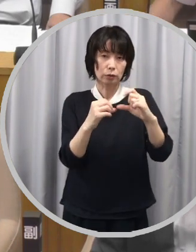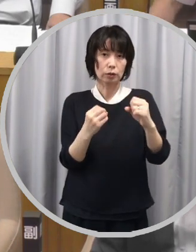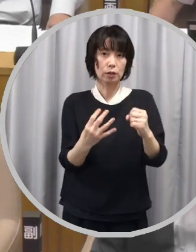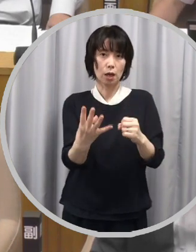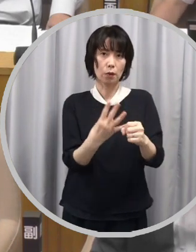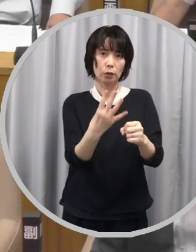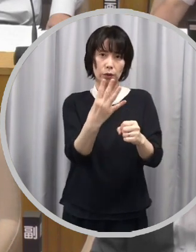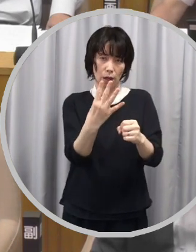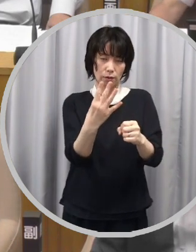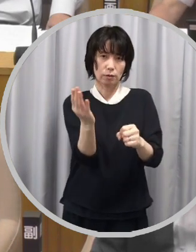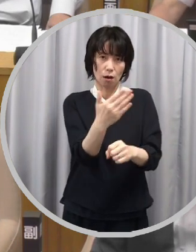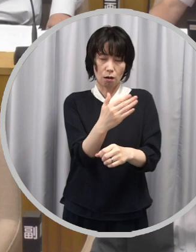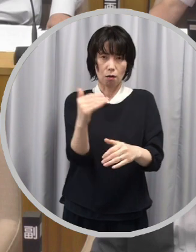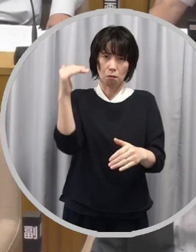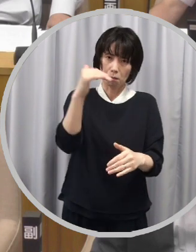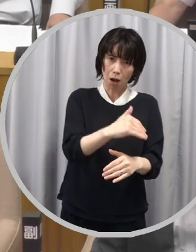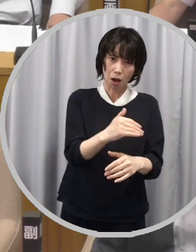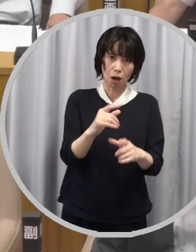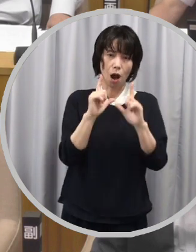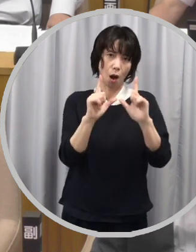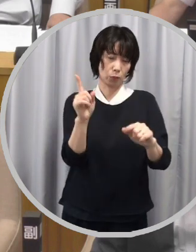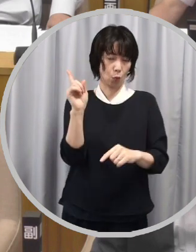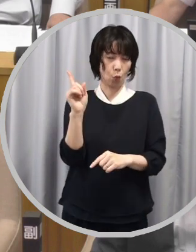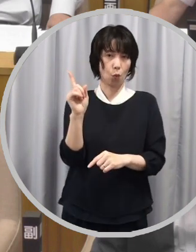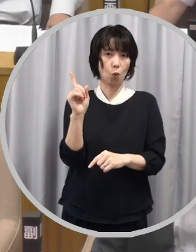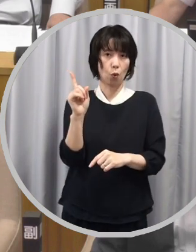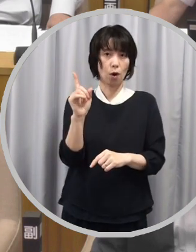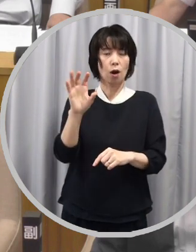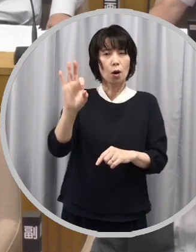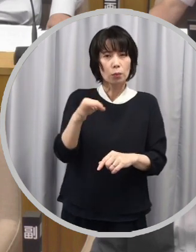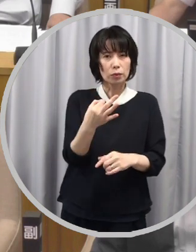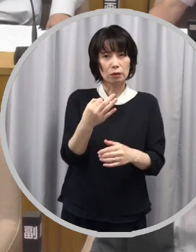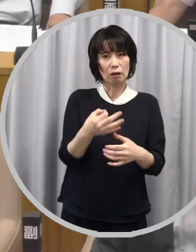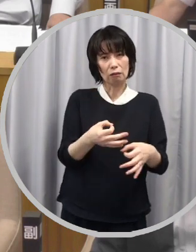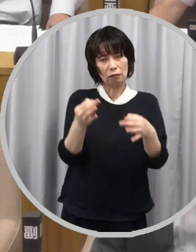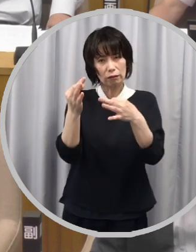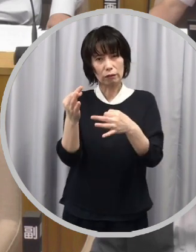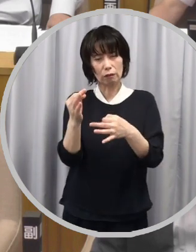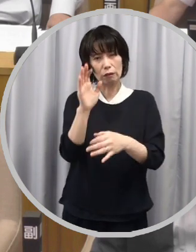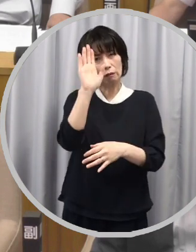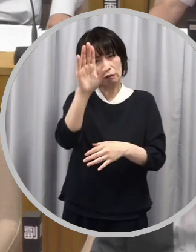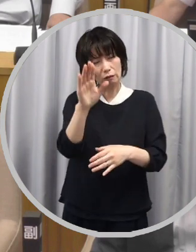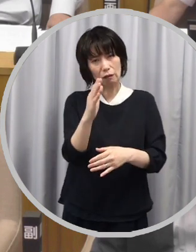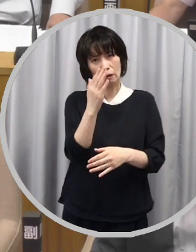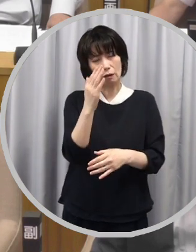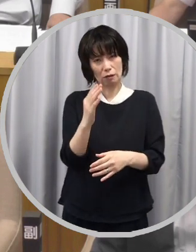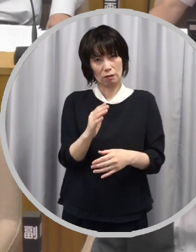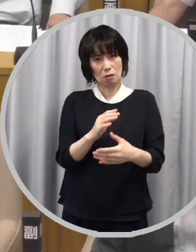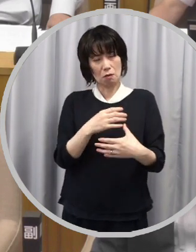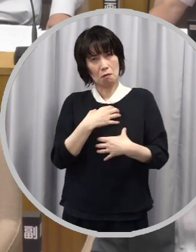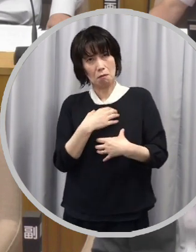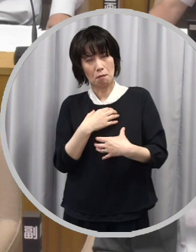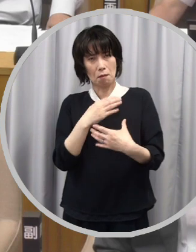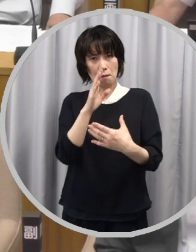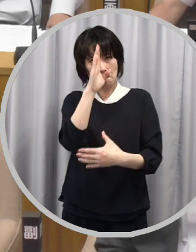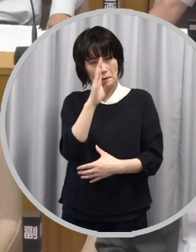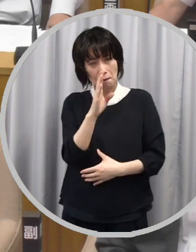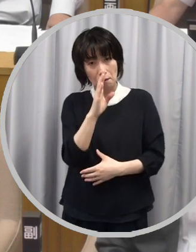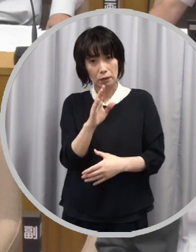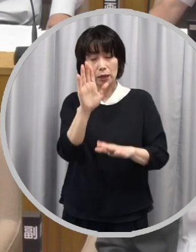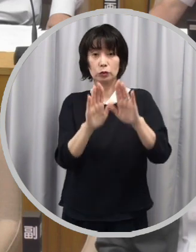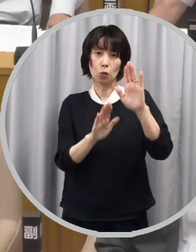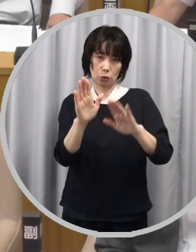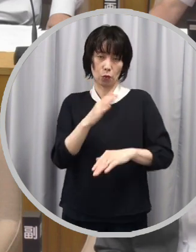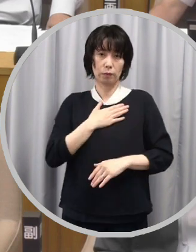するとされ、国内においても物価高騰の継続など先行きに不透明感が漂っているものと認識をし